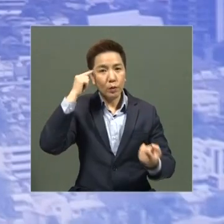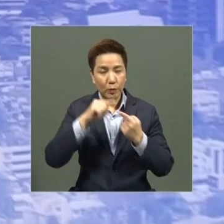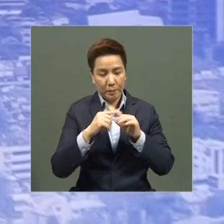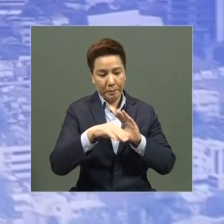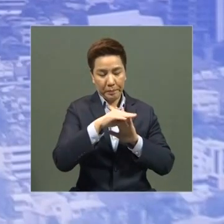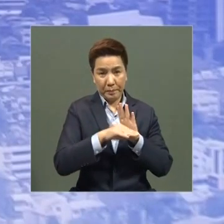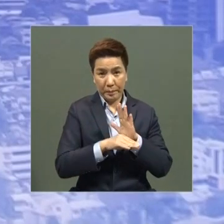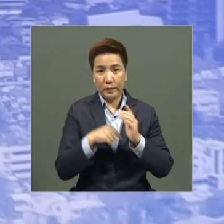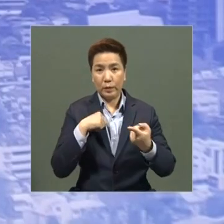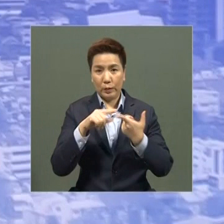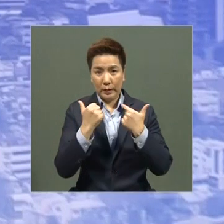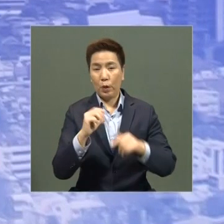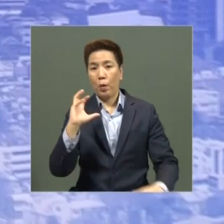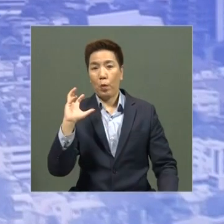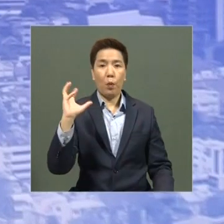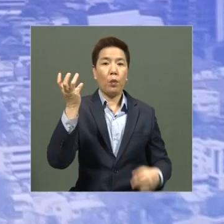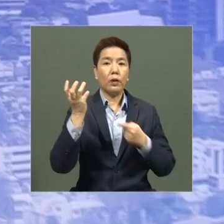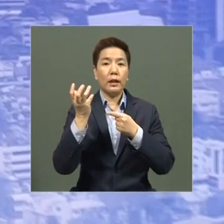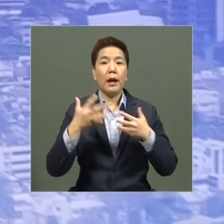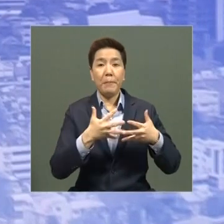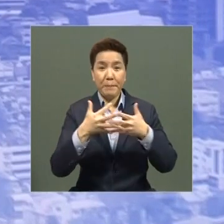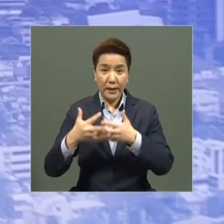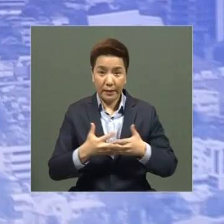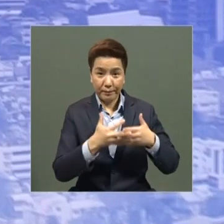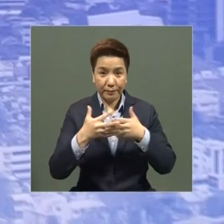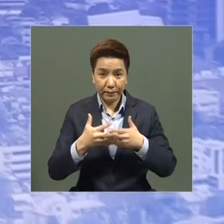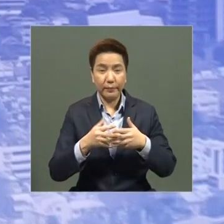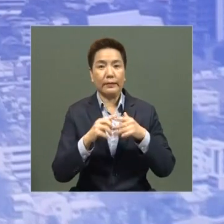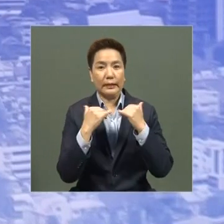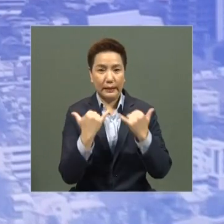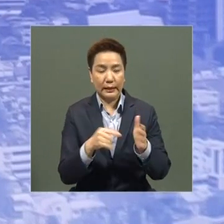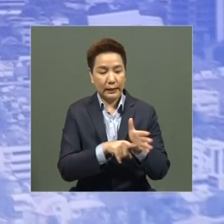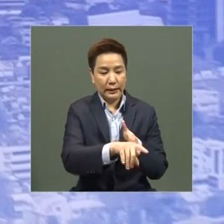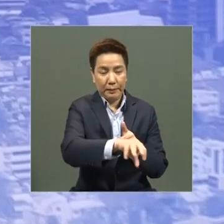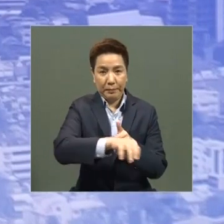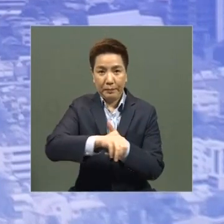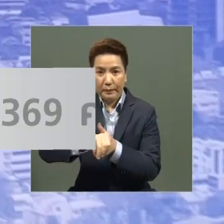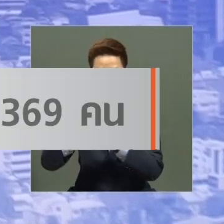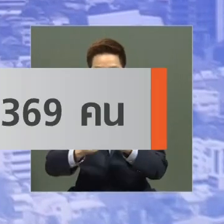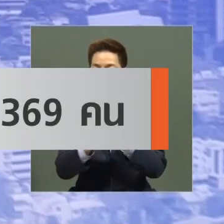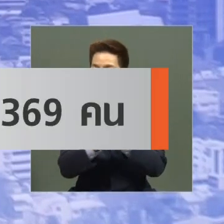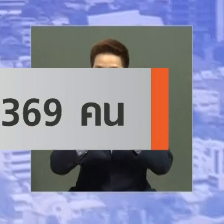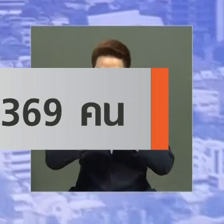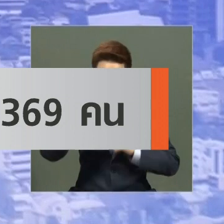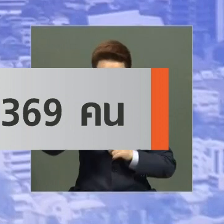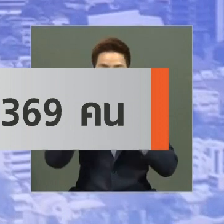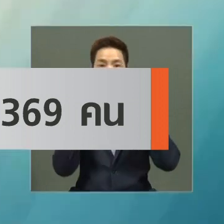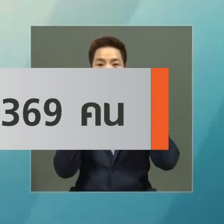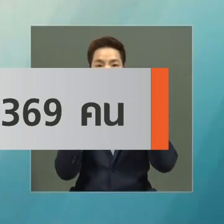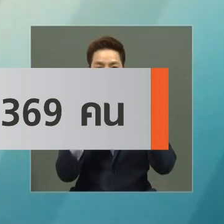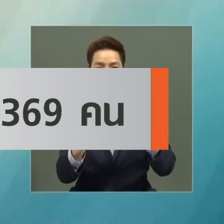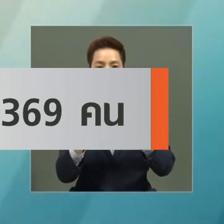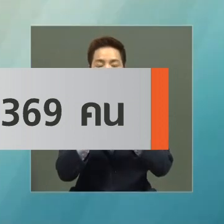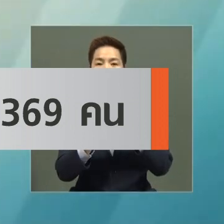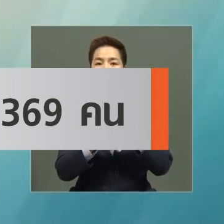มอเบิร์ตนะครับแพทย์หญิงอภิสมัยศรีรังสรรค์ผู้ช่วยโฆษกสบควันนี้รับหน้าที่แถลงข่าวแทนคุณหมอทวีสินวิษณุโยธิน